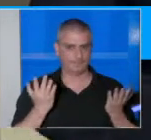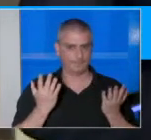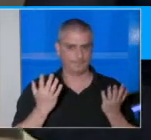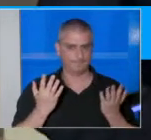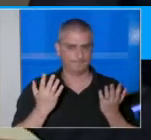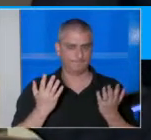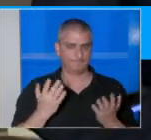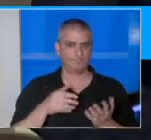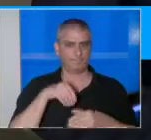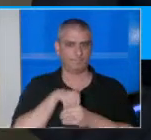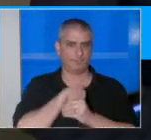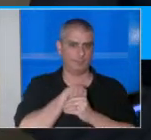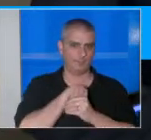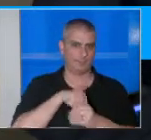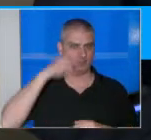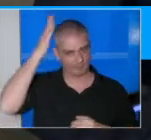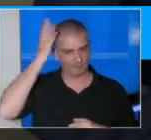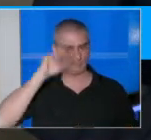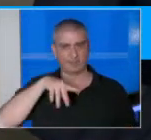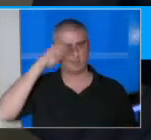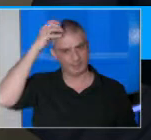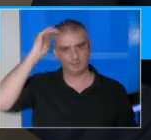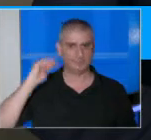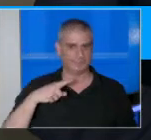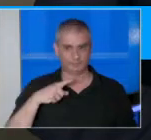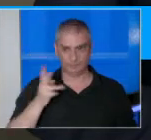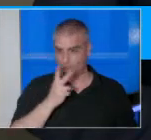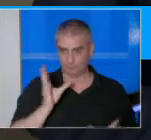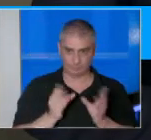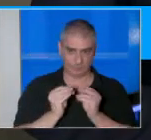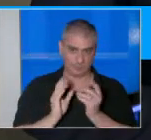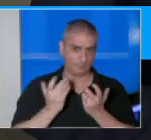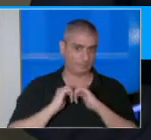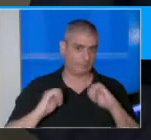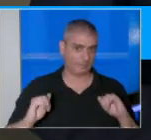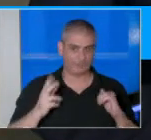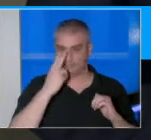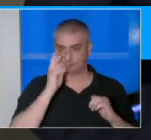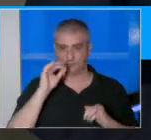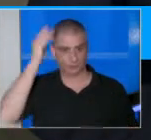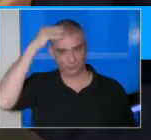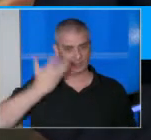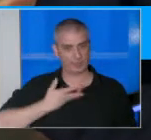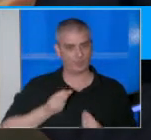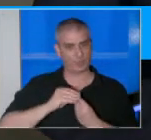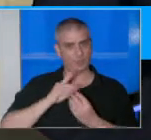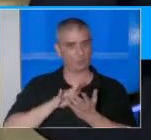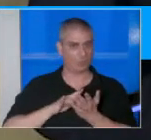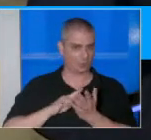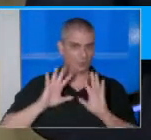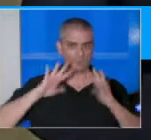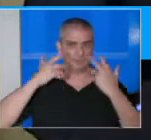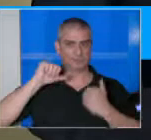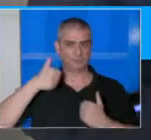גישושי הידיים, מה שנקרא, בין נפתלי בנט לבצלאל סמוטריץ'. תרוצו יחד, זה ניסיון של סמוטריץ' לקבל עוד מקומות